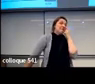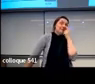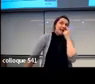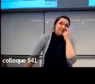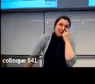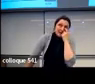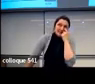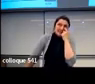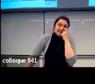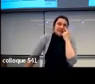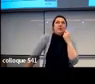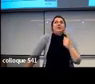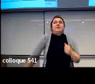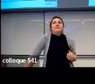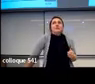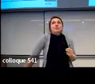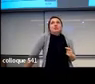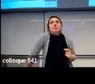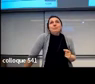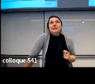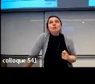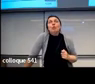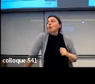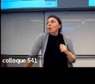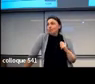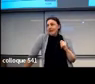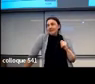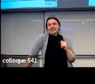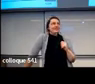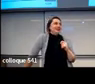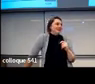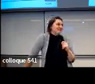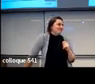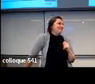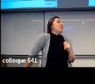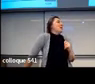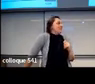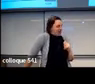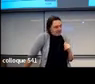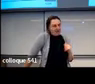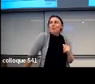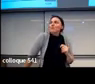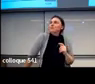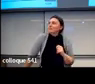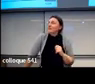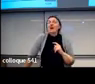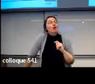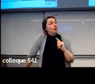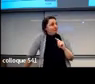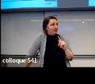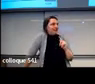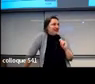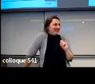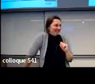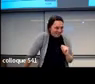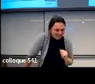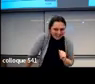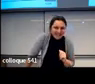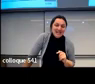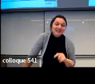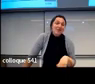nous disant, ben, finalement, votre chapitre est trop complexe par rapport au chapitre